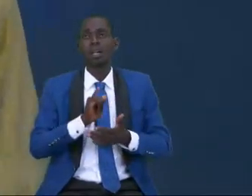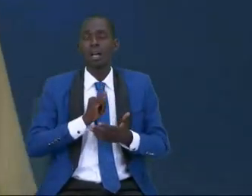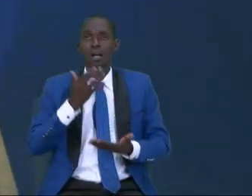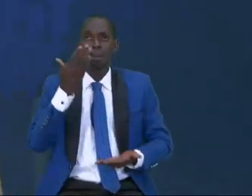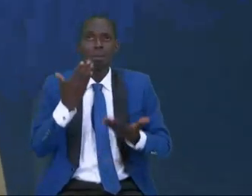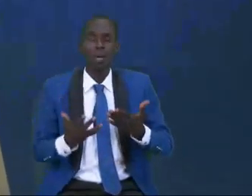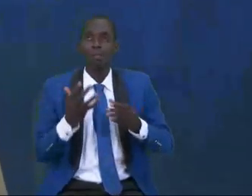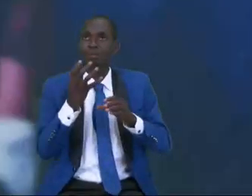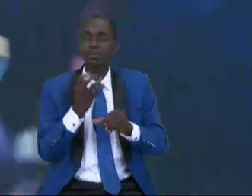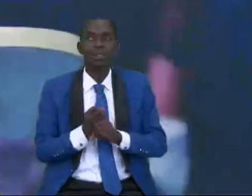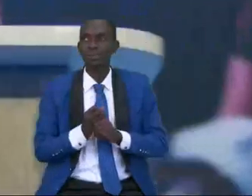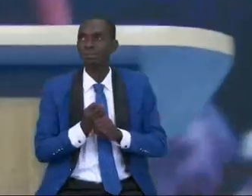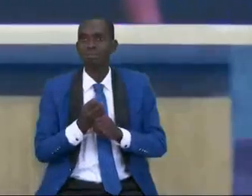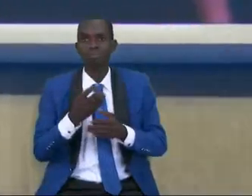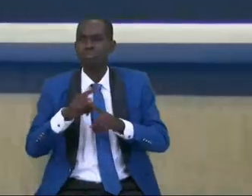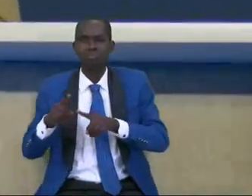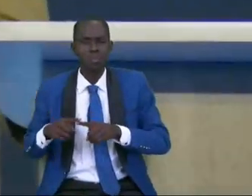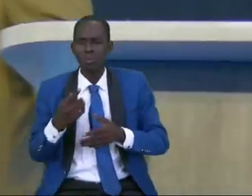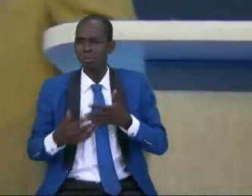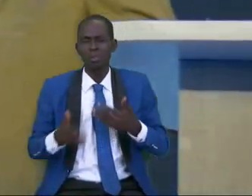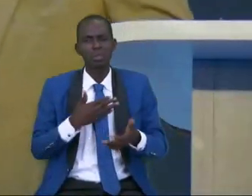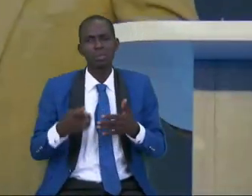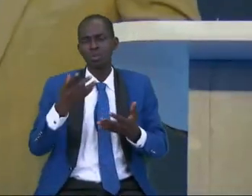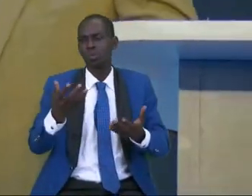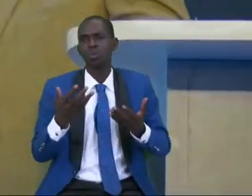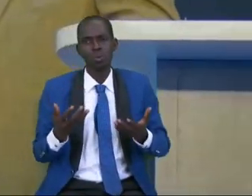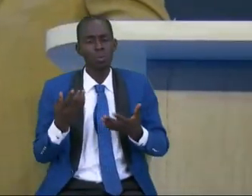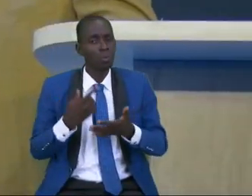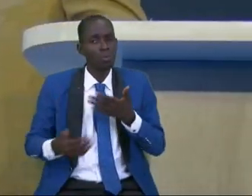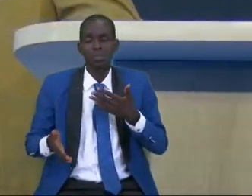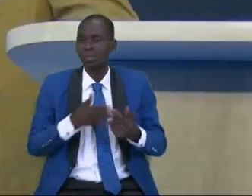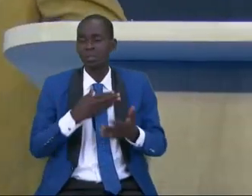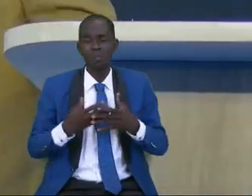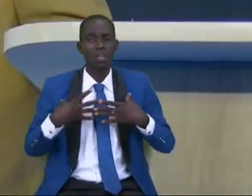problèmes disparaissent, que le miracle d'être en mesure